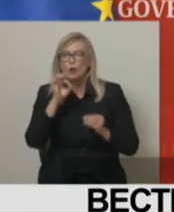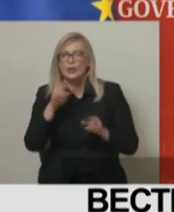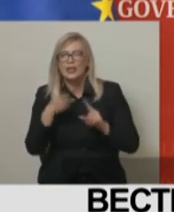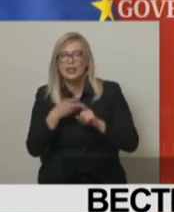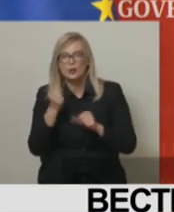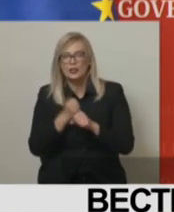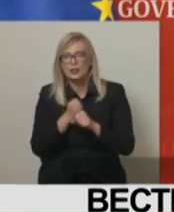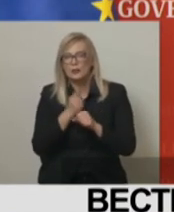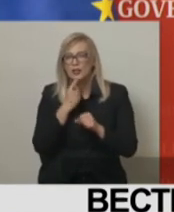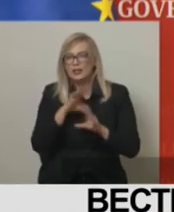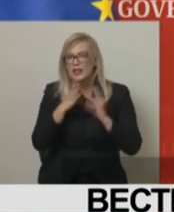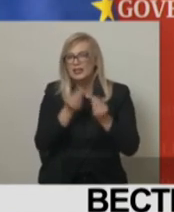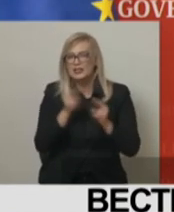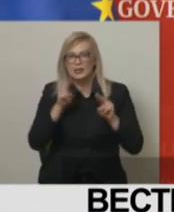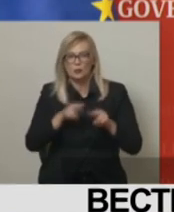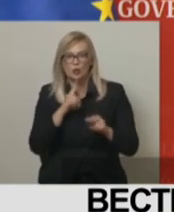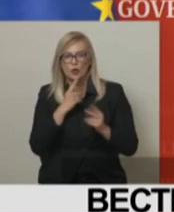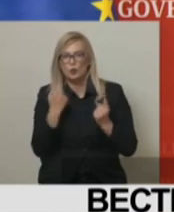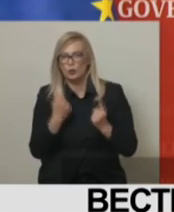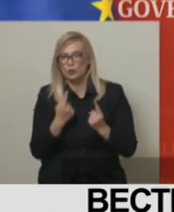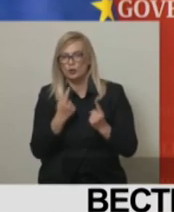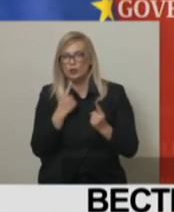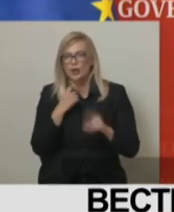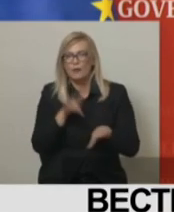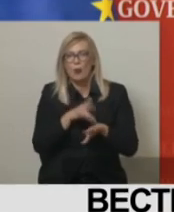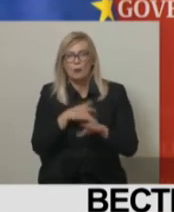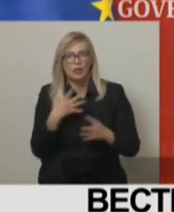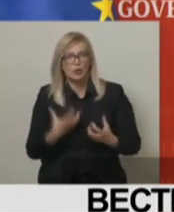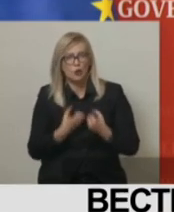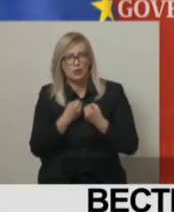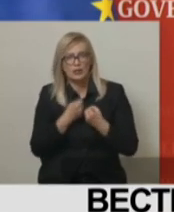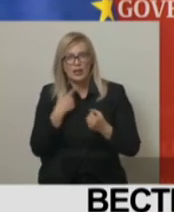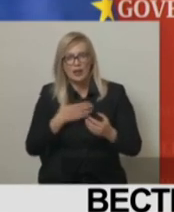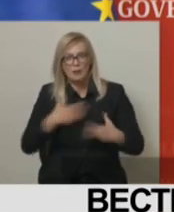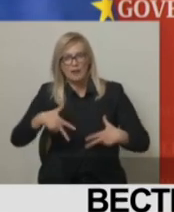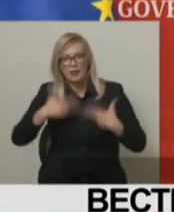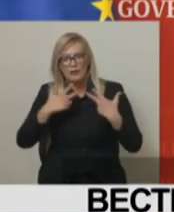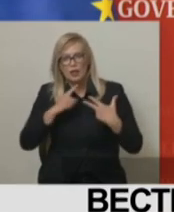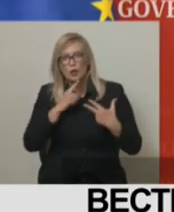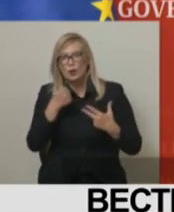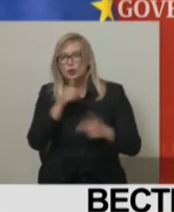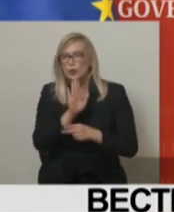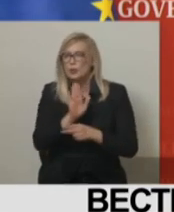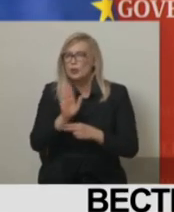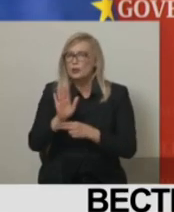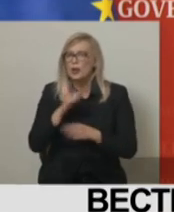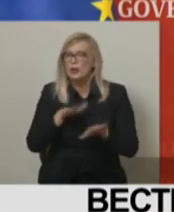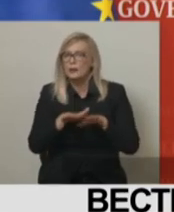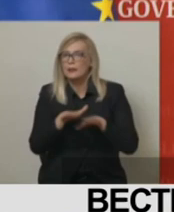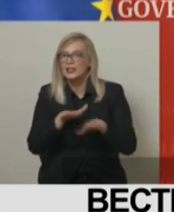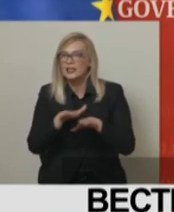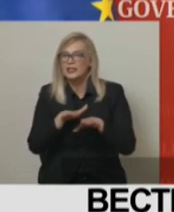Димитров, за сите овие можности кои што постојат. Во петок се одржа и видеоконференција на кој што присуствува